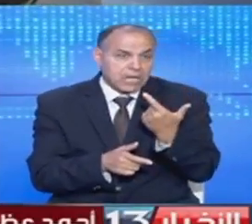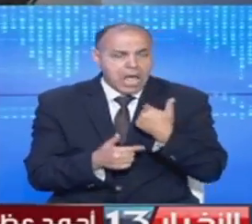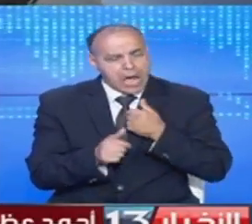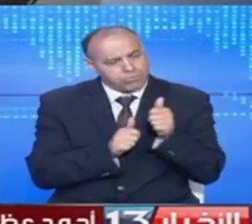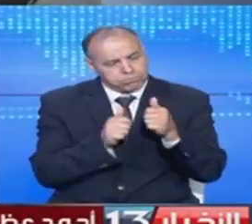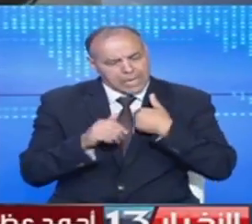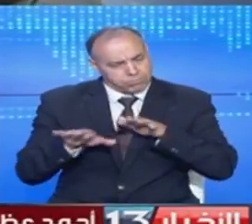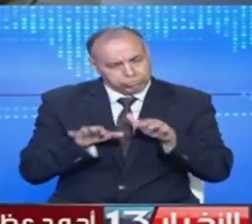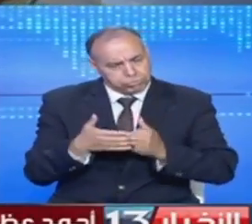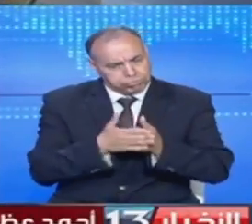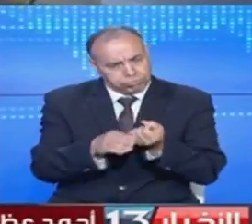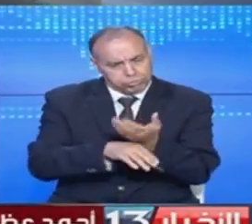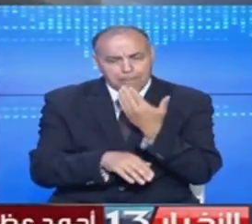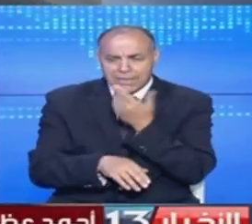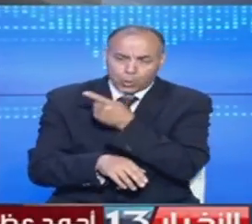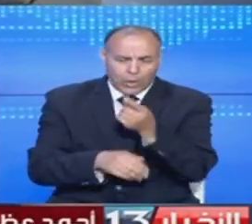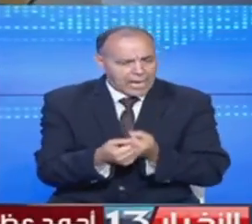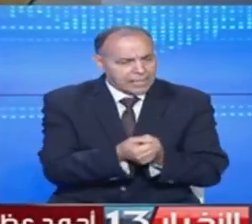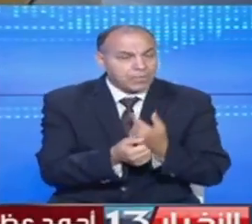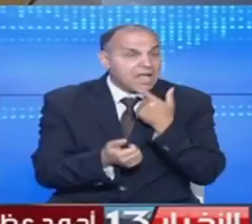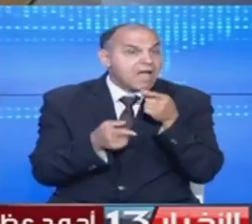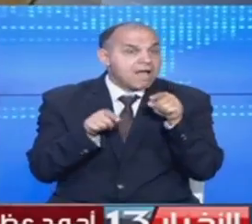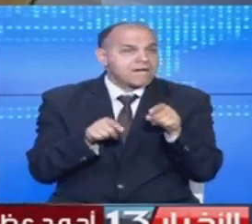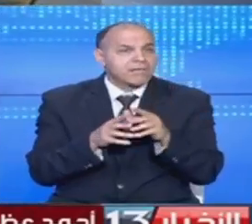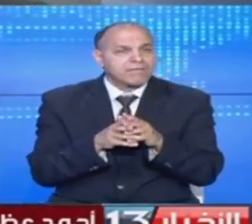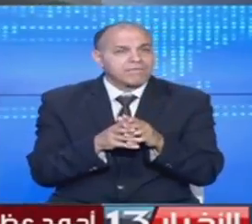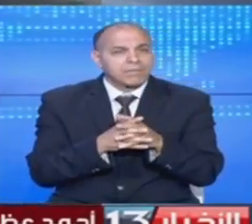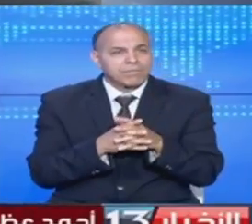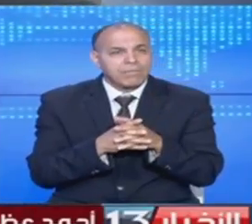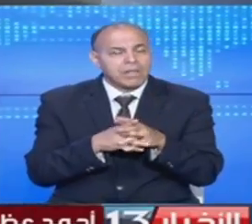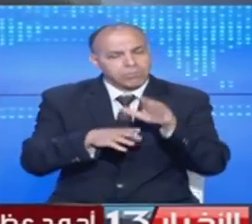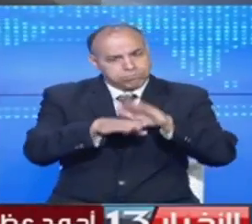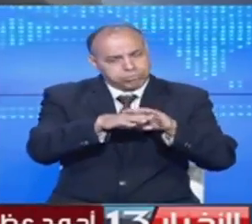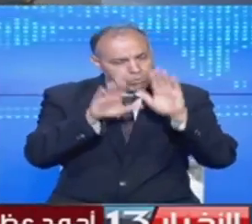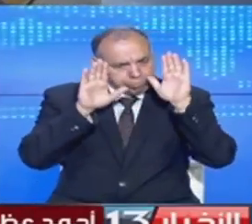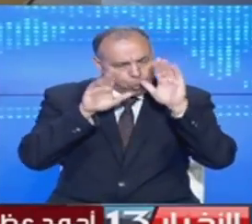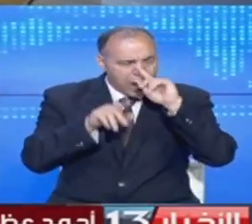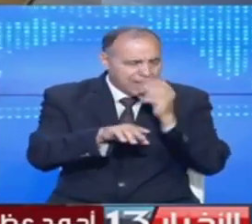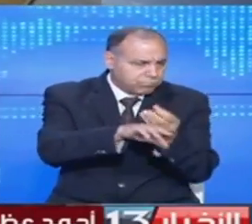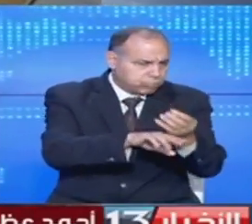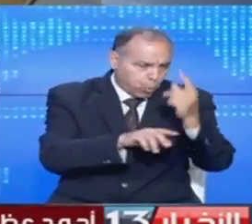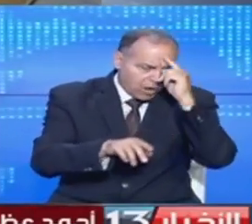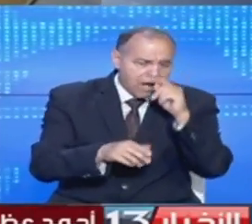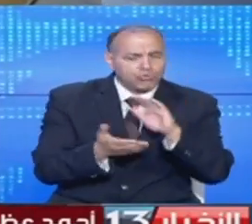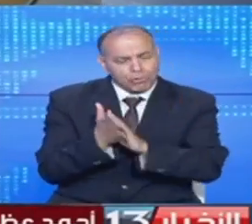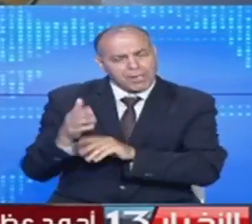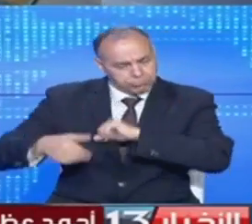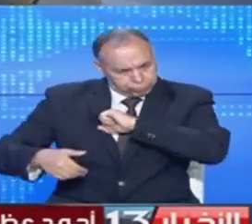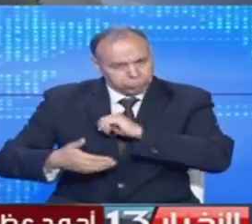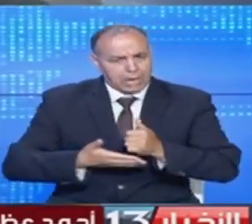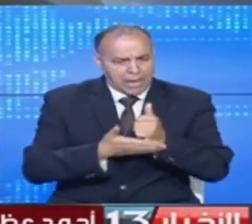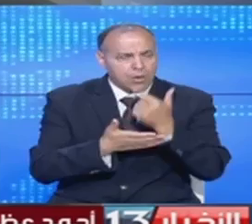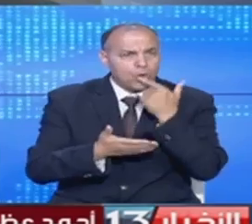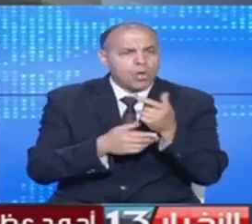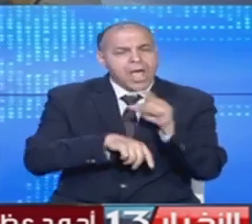باللازم، إطاراتنا المسجدية مشكورين 20500، عندنا سيد الوعاظ وسيدات الوعظات، وعندنا مجتمع مدني من جملتهم